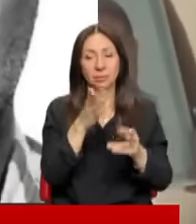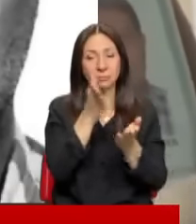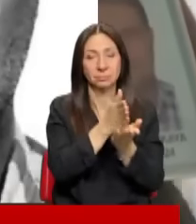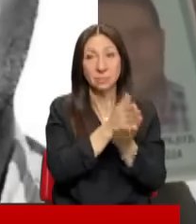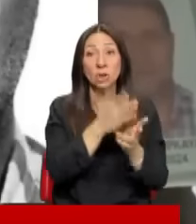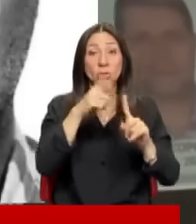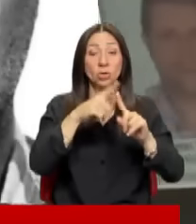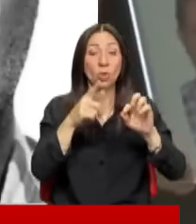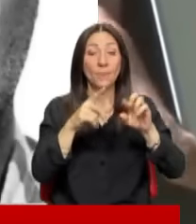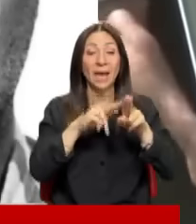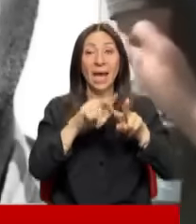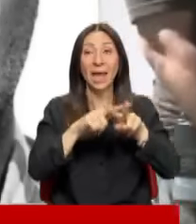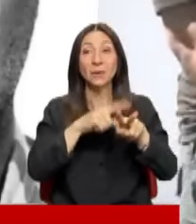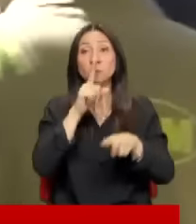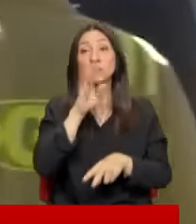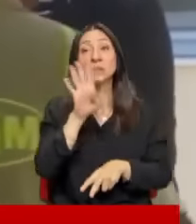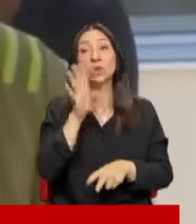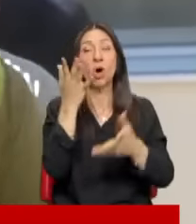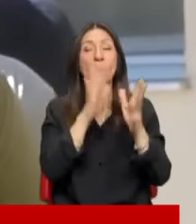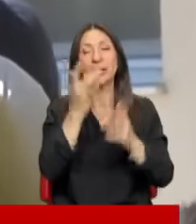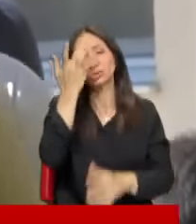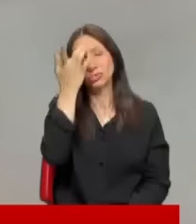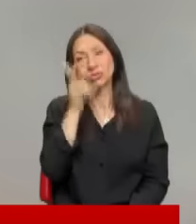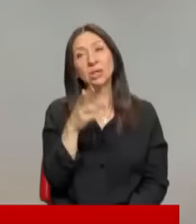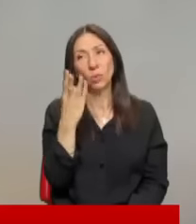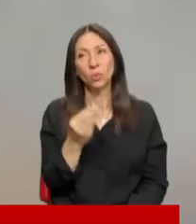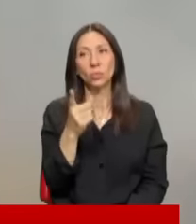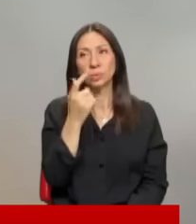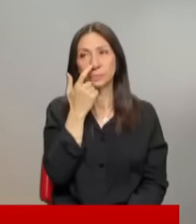Topkaya 140. orman şehidi oldu.